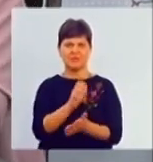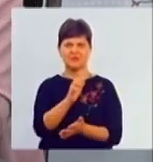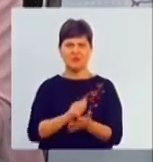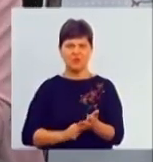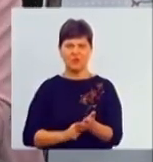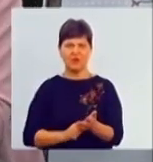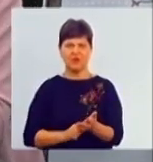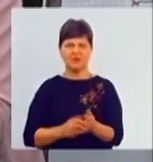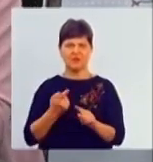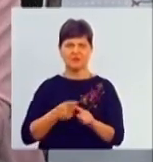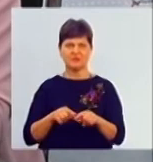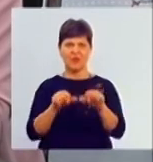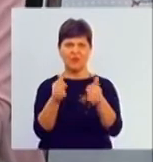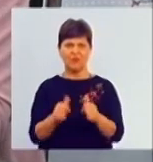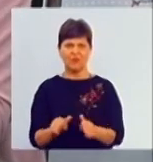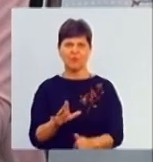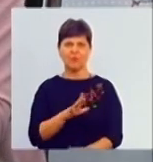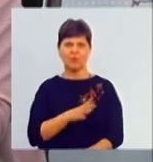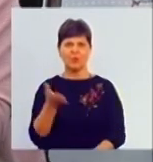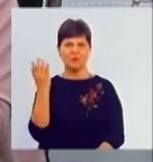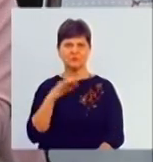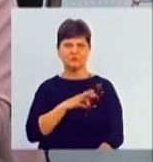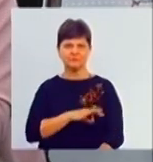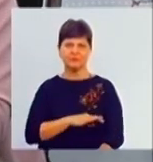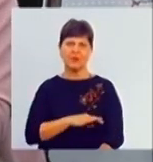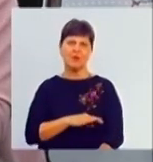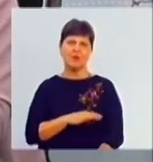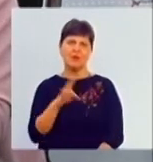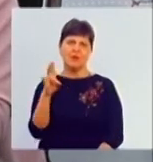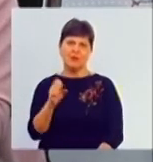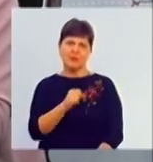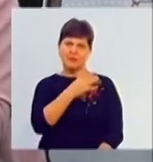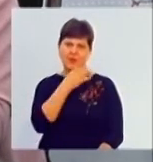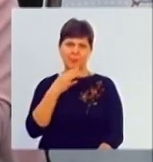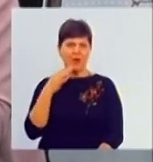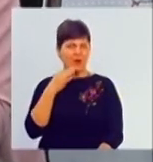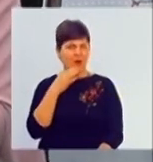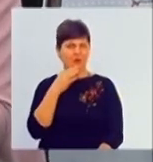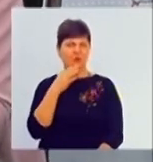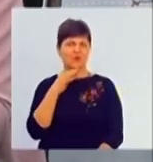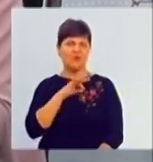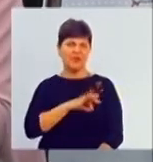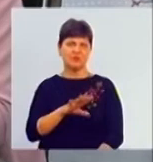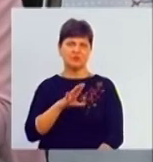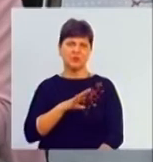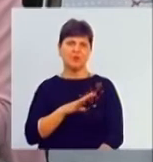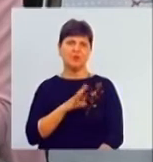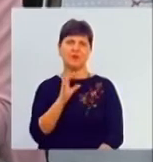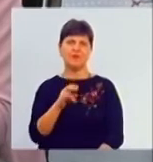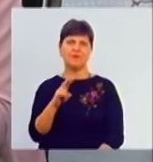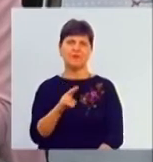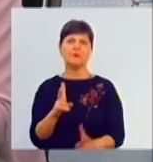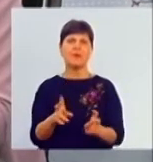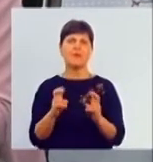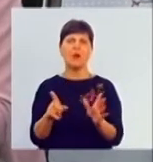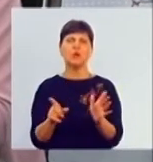тією формулою, яку було застосовано, набагато вигідніший був такий вид пенсії, як трудова пенсія. Тому на